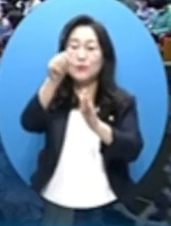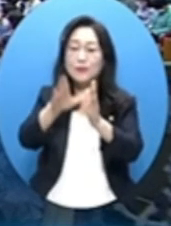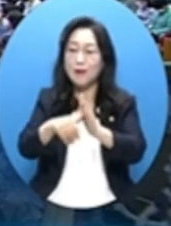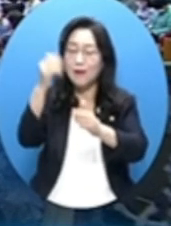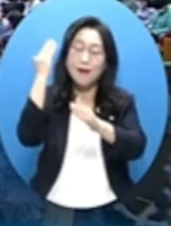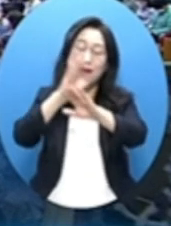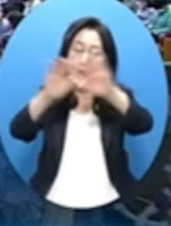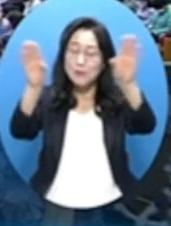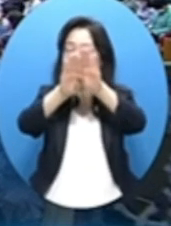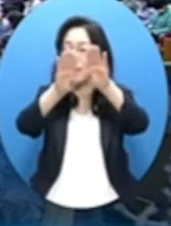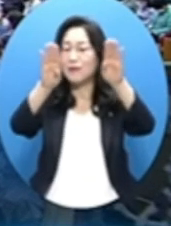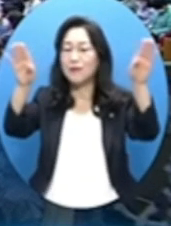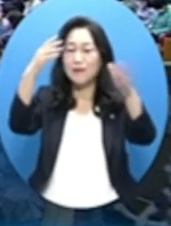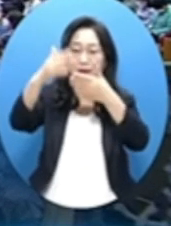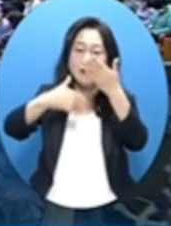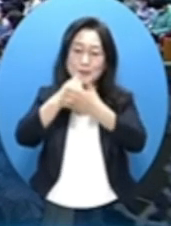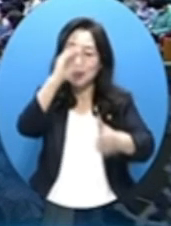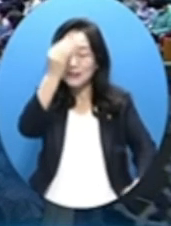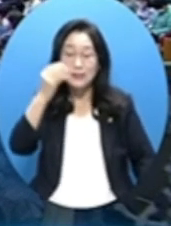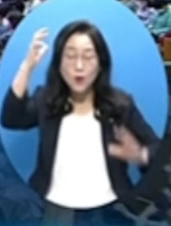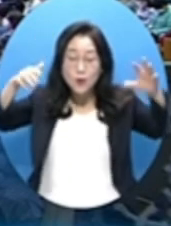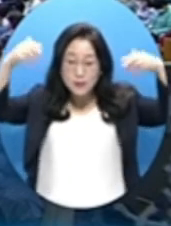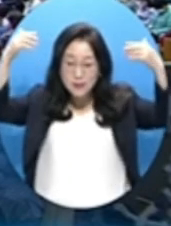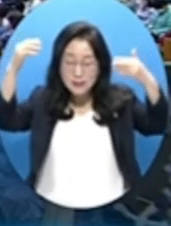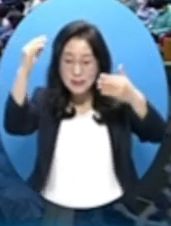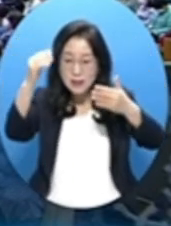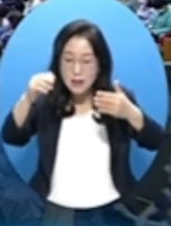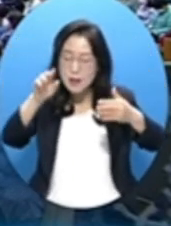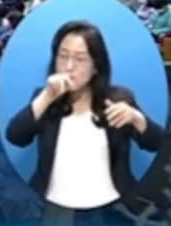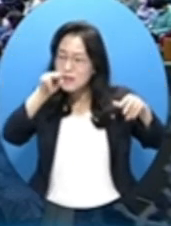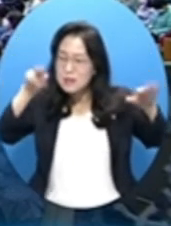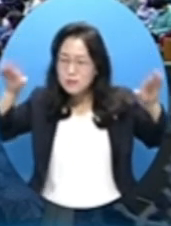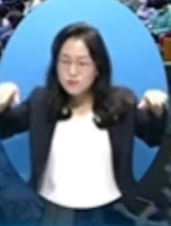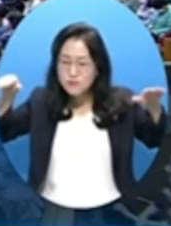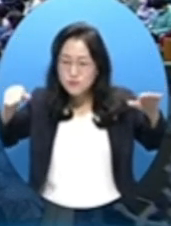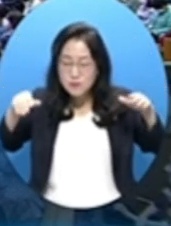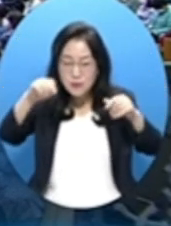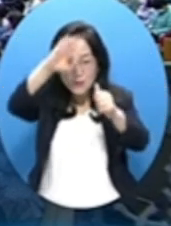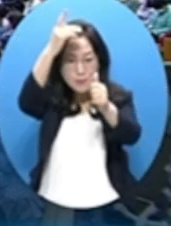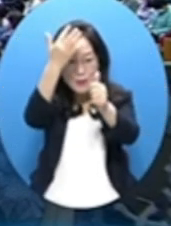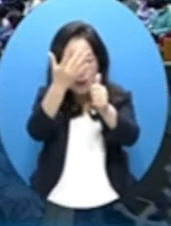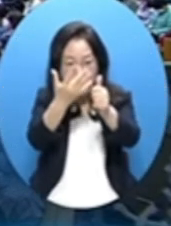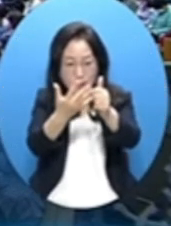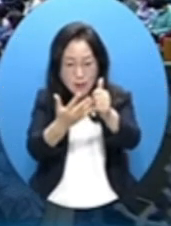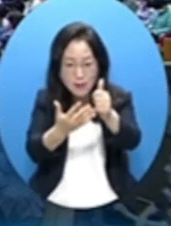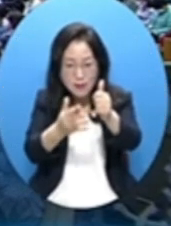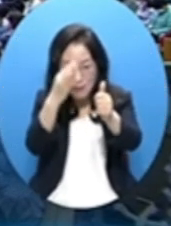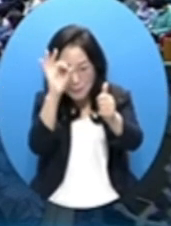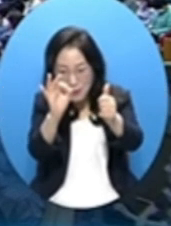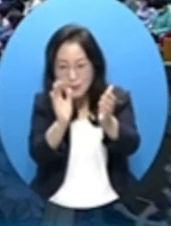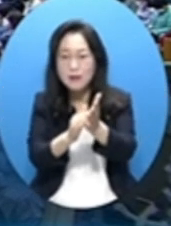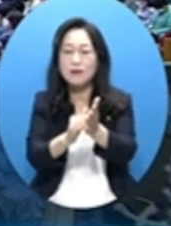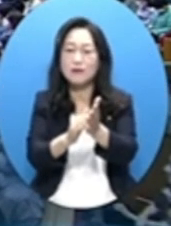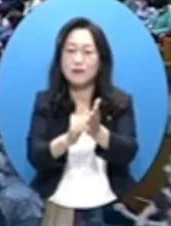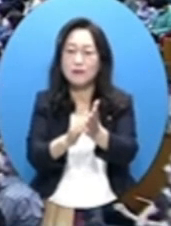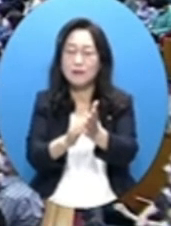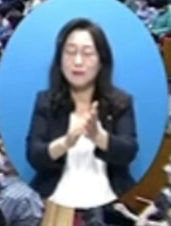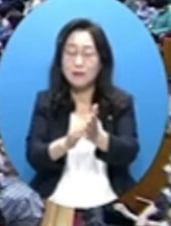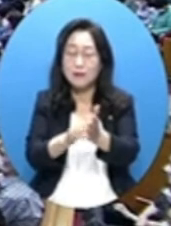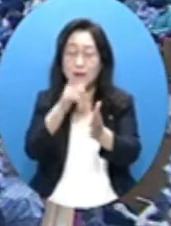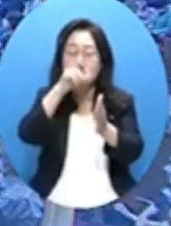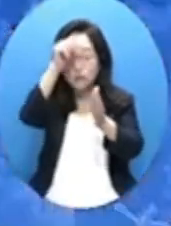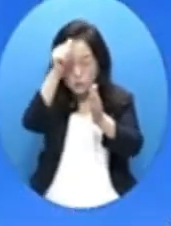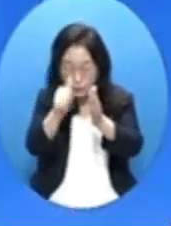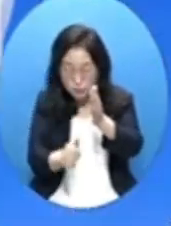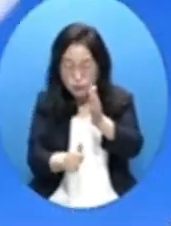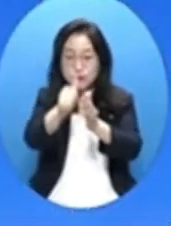하늘이 열리고 하나님의 성령이 비둘기같이 내려 자기 위에 임하심을 보시더니, 침례를 받으시고 물에서